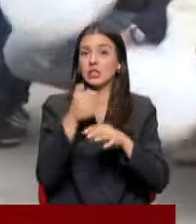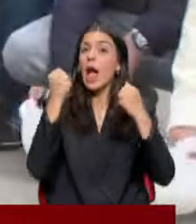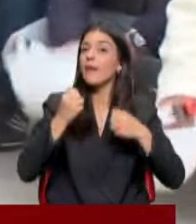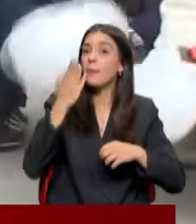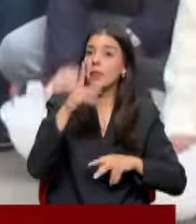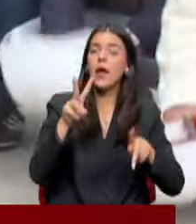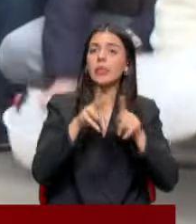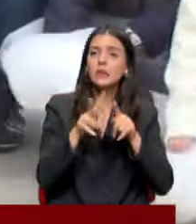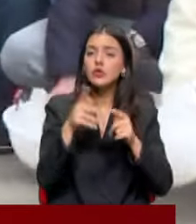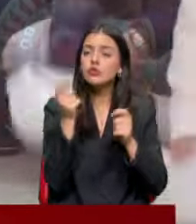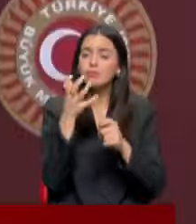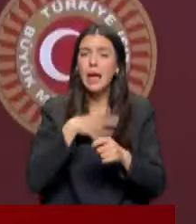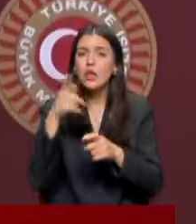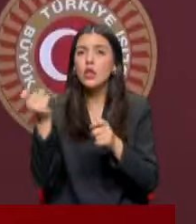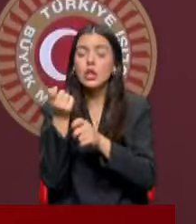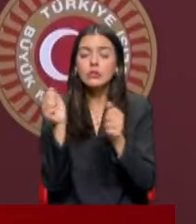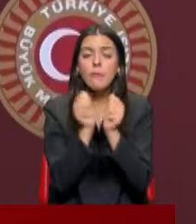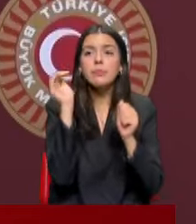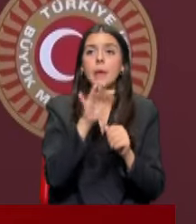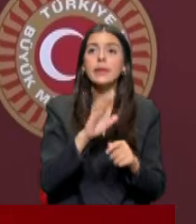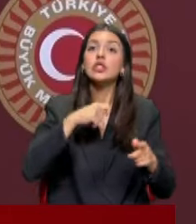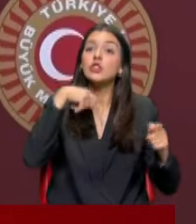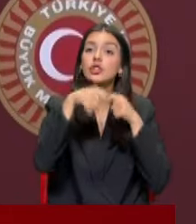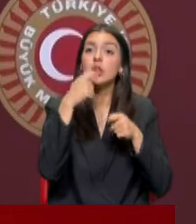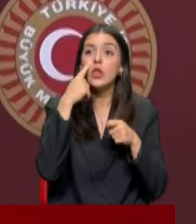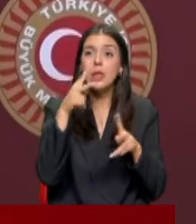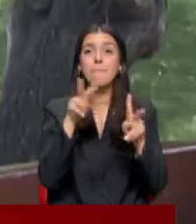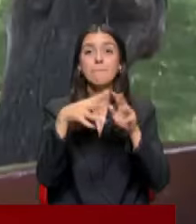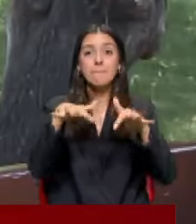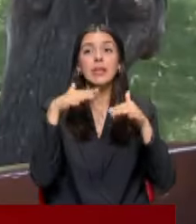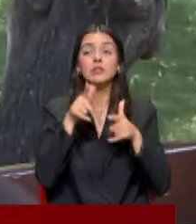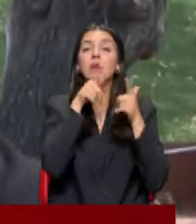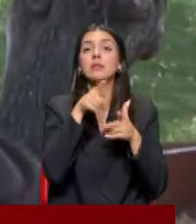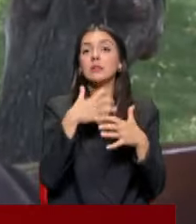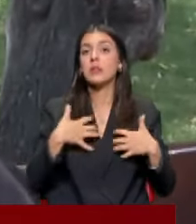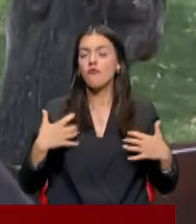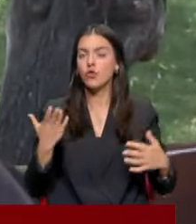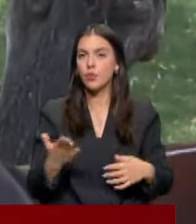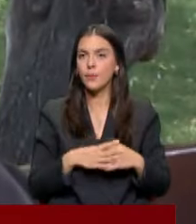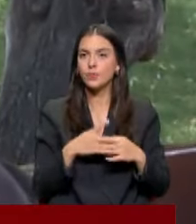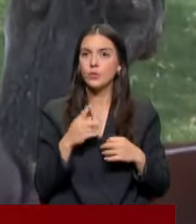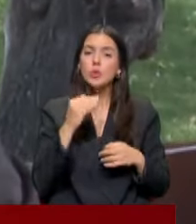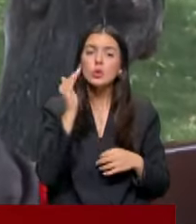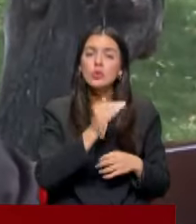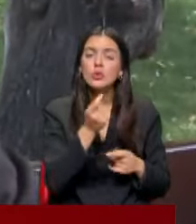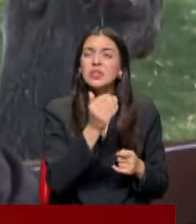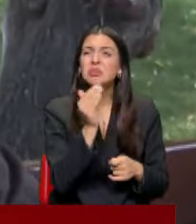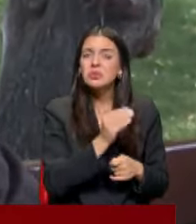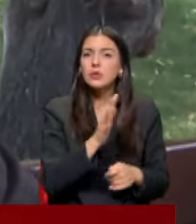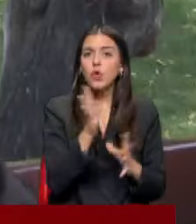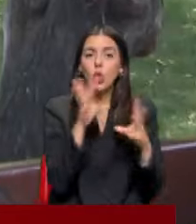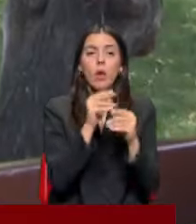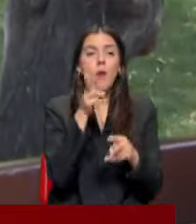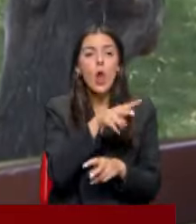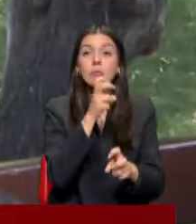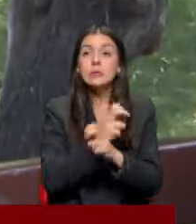Nasıroğlu işçilerle yan yana gelmedi hiç. Şirketini meclis kürsüsünden savundu. Ucuza iş güvencesiz koşullarda toplu ölüm riskinin